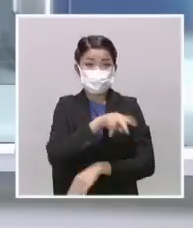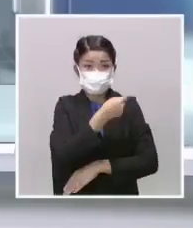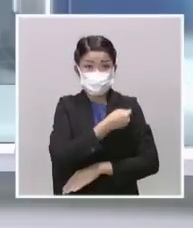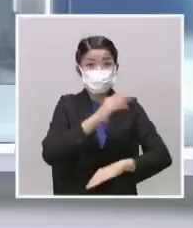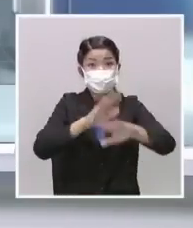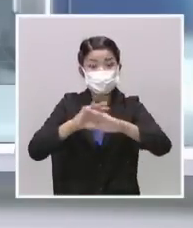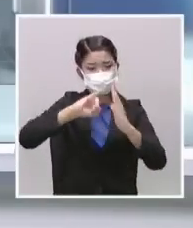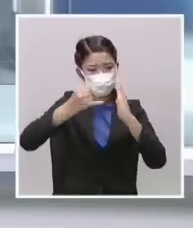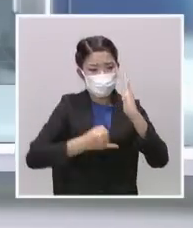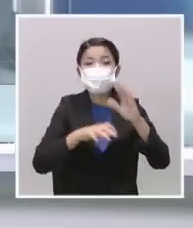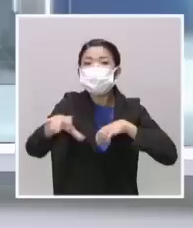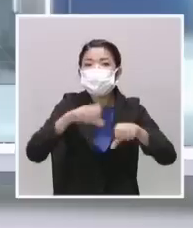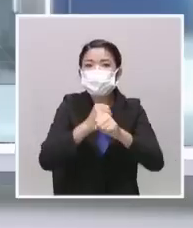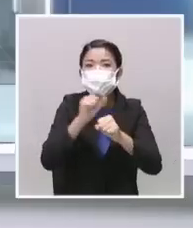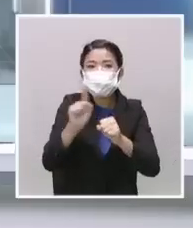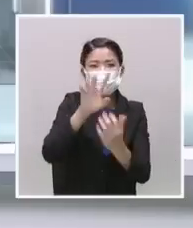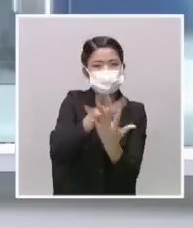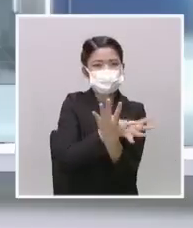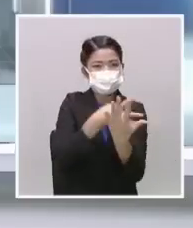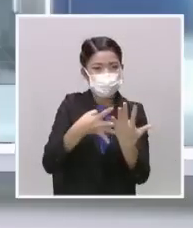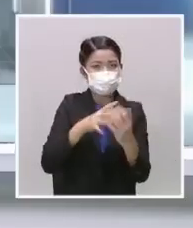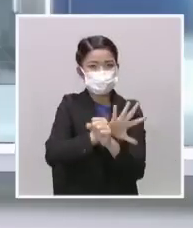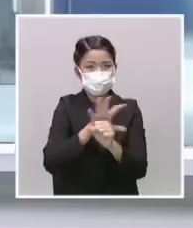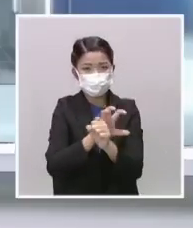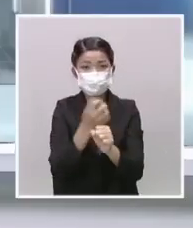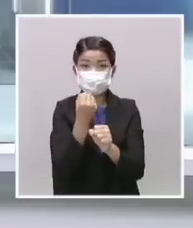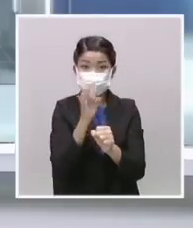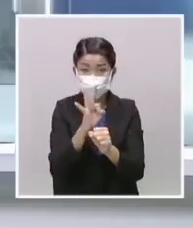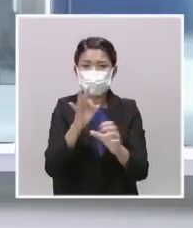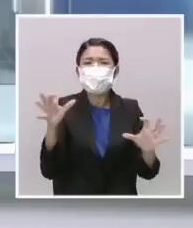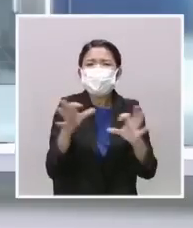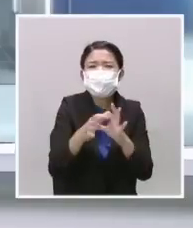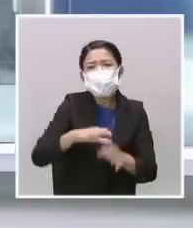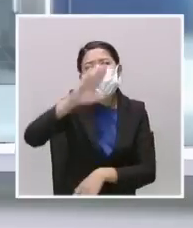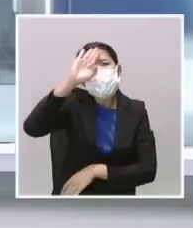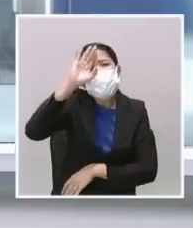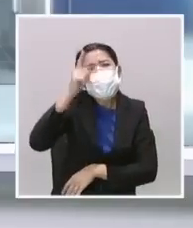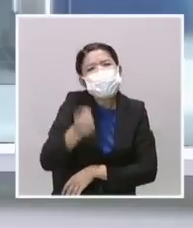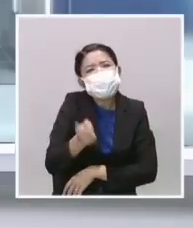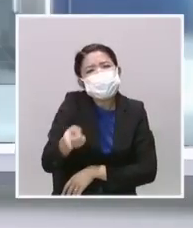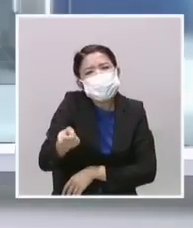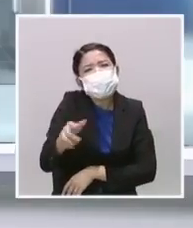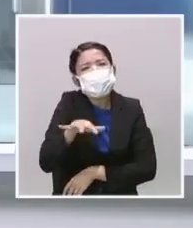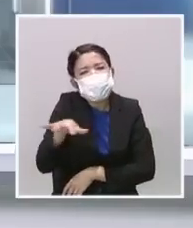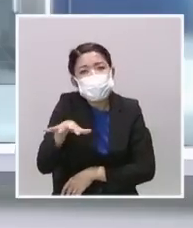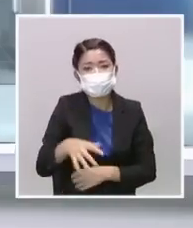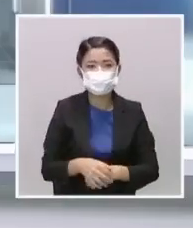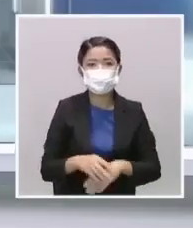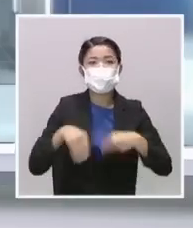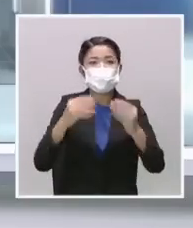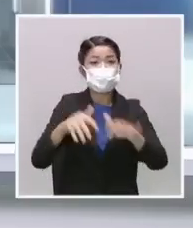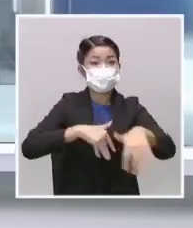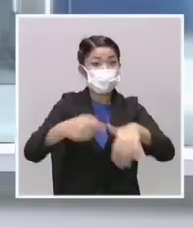ทุกจังหวัดนะคะทำแผนโควิด -19 สู่โรคประจำถิ่นนะคะเพื่อสร้างความมั่นใจให้กับพี่น้องประชาชนขณะ